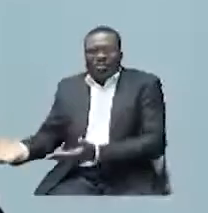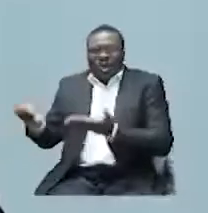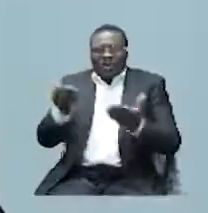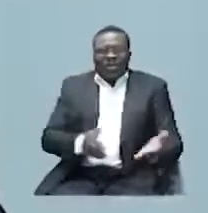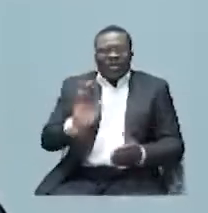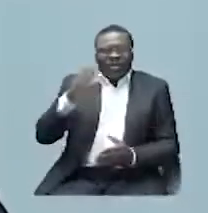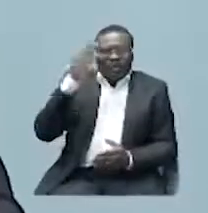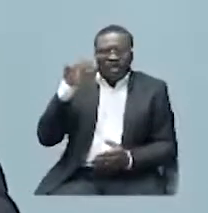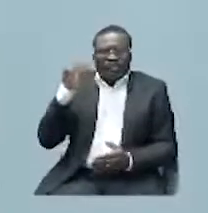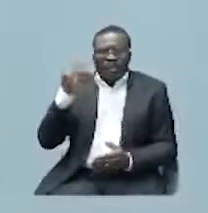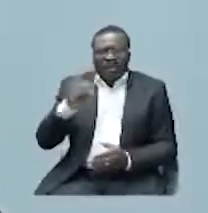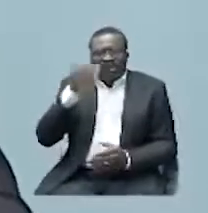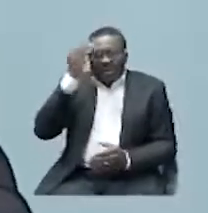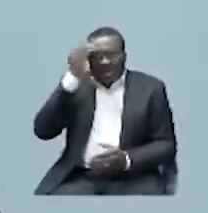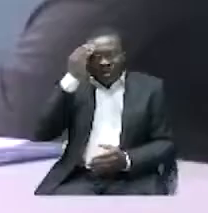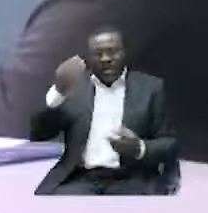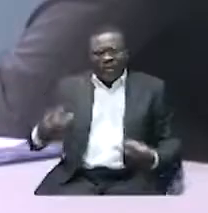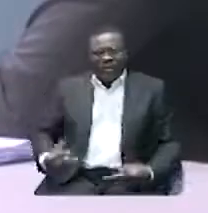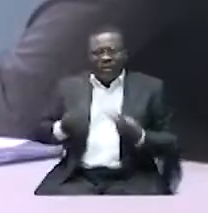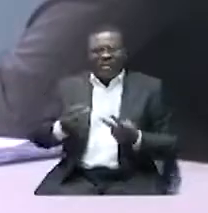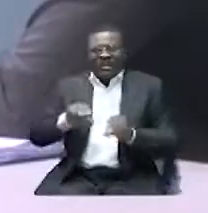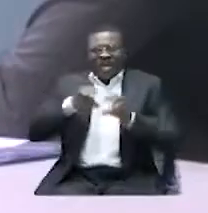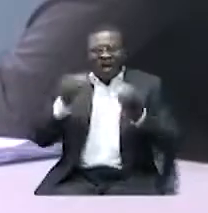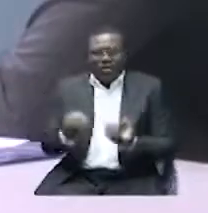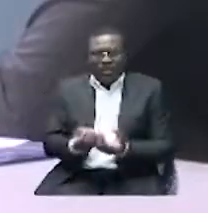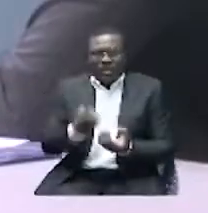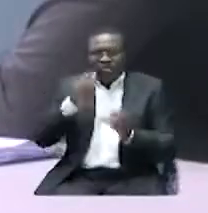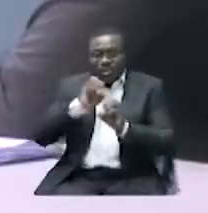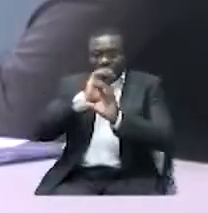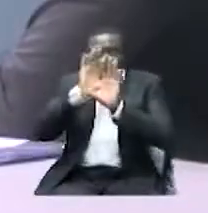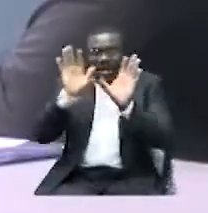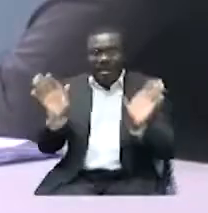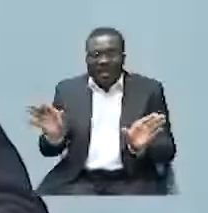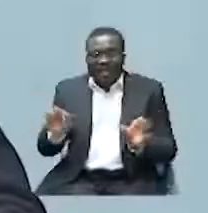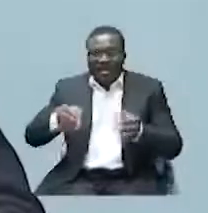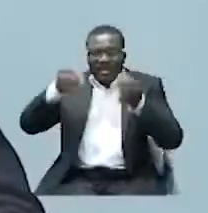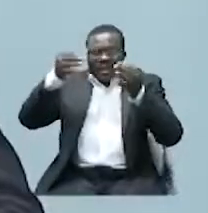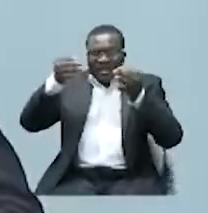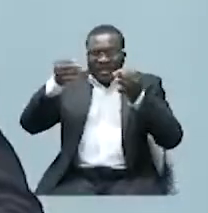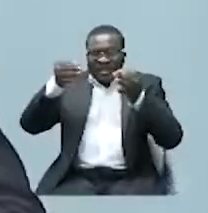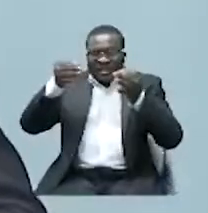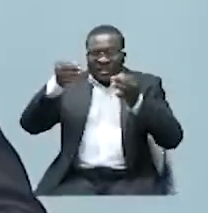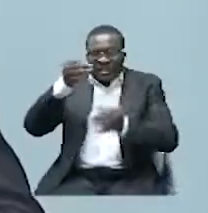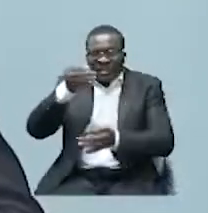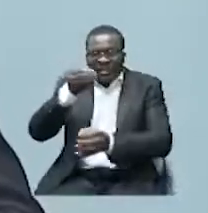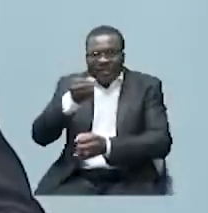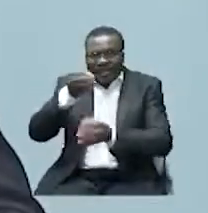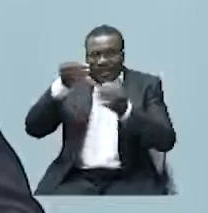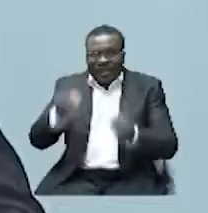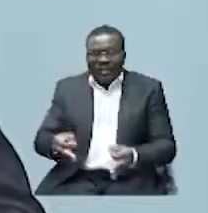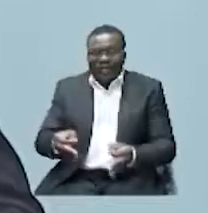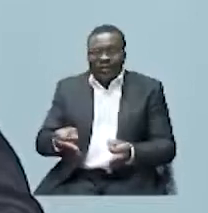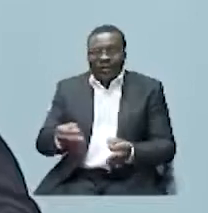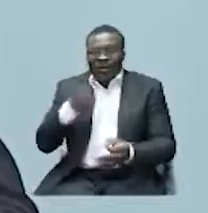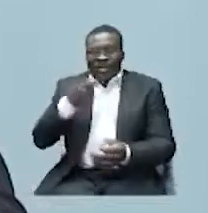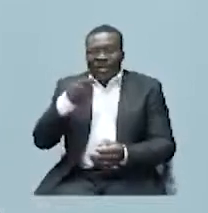expérience, sa connaissance de la vie en communauté, pour éclairer les décisions à prendre par une Cour